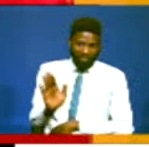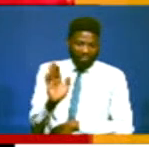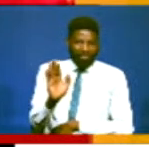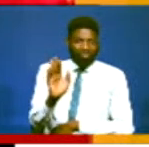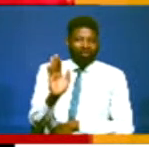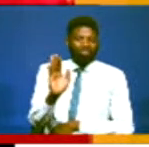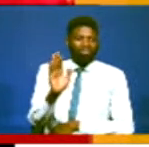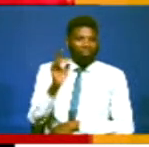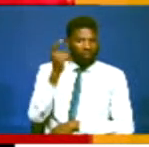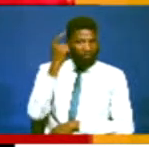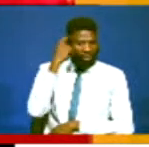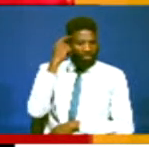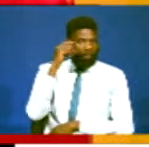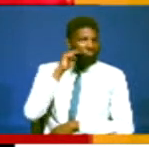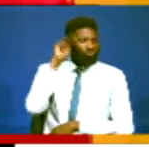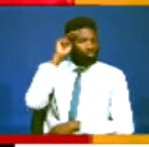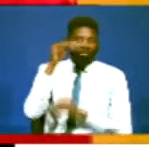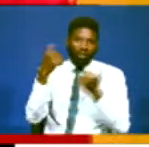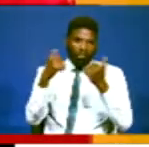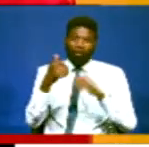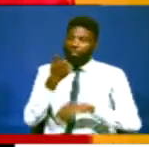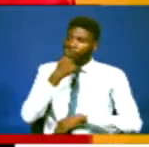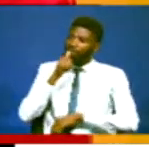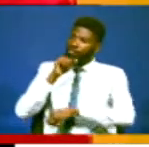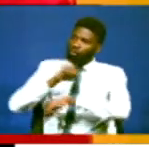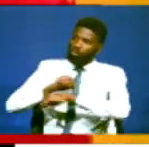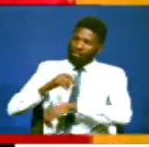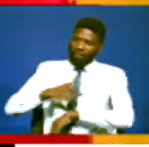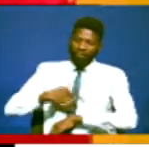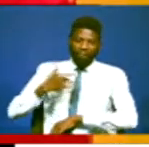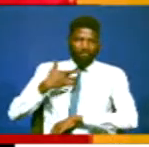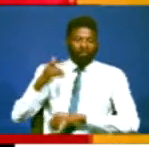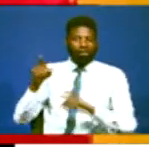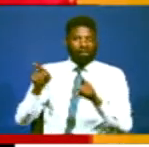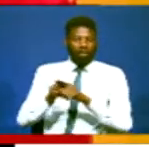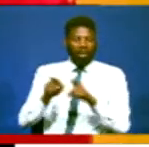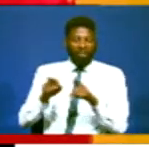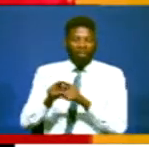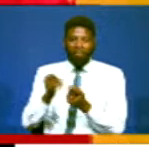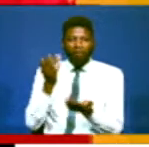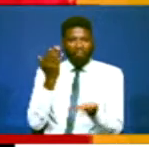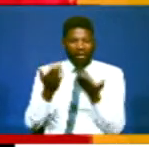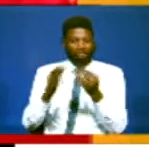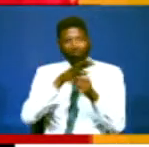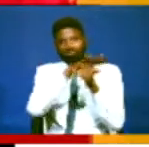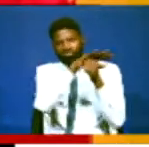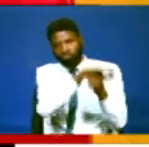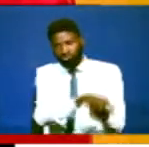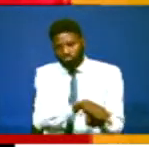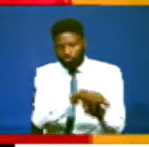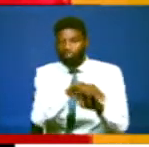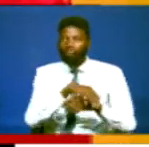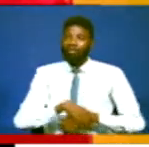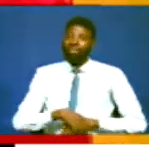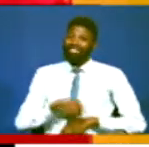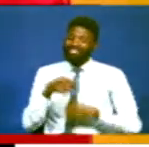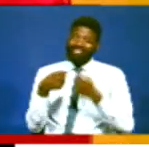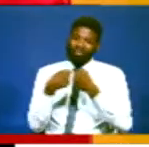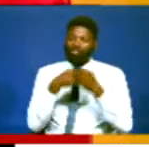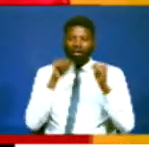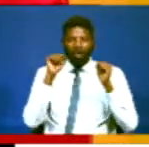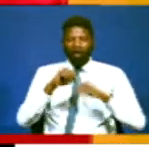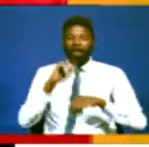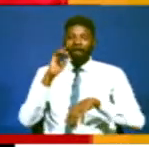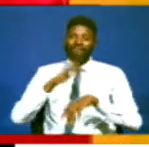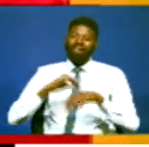shule za kibinafsi, huenda akahisi kwamba kuna kubaguliwa, na hili ni tatizo ambalo linaweza pia kugubika taifa lolote. Mm-hmm.